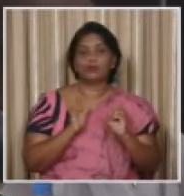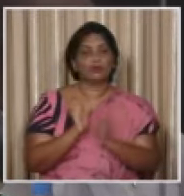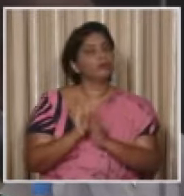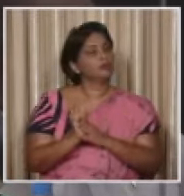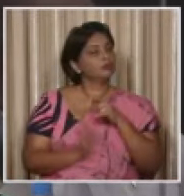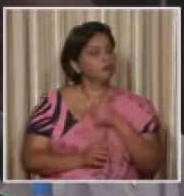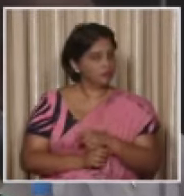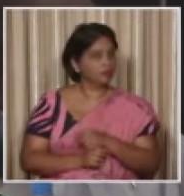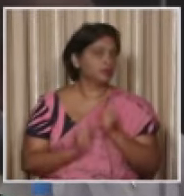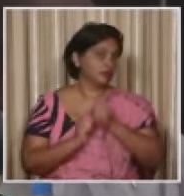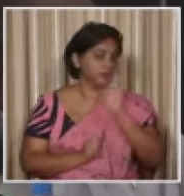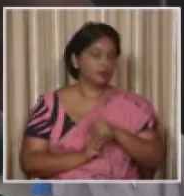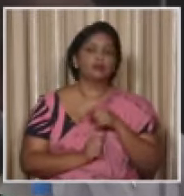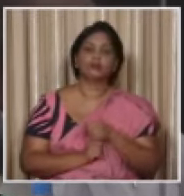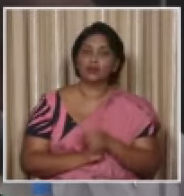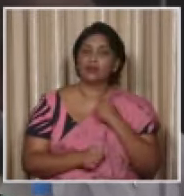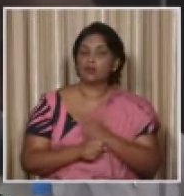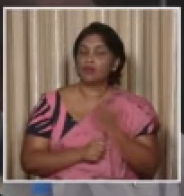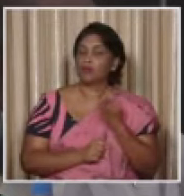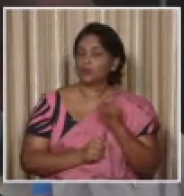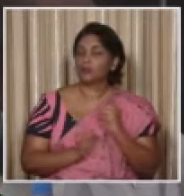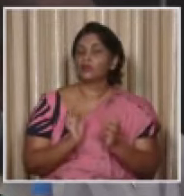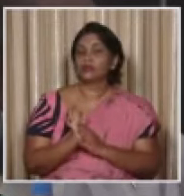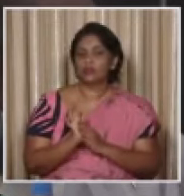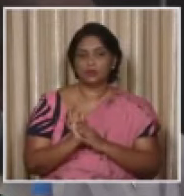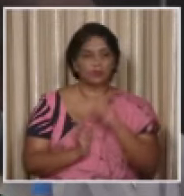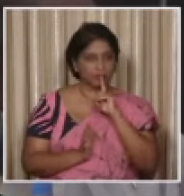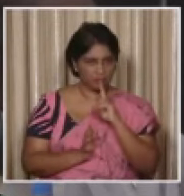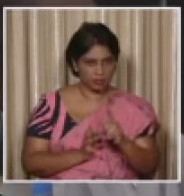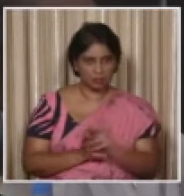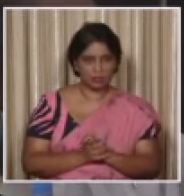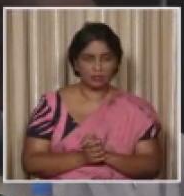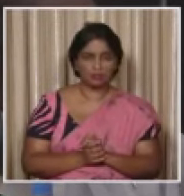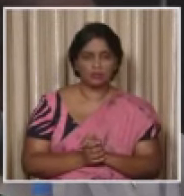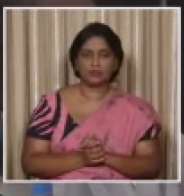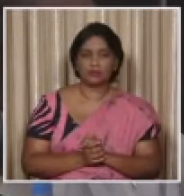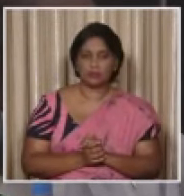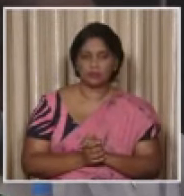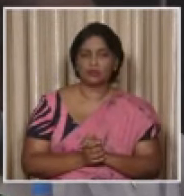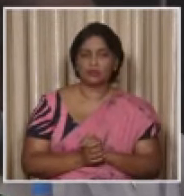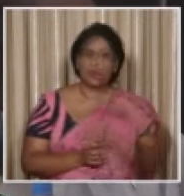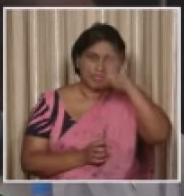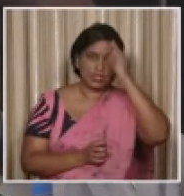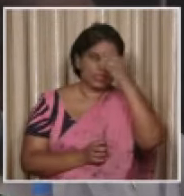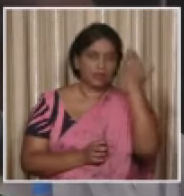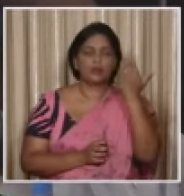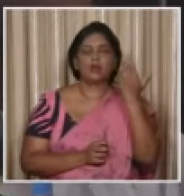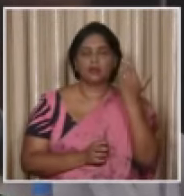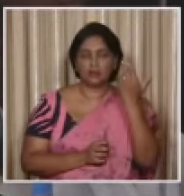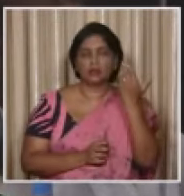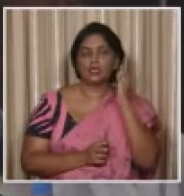විසින් කළ යුතු බවද රජයේ මුදල් කාර්ක සභාව නිර්දේශ කරයි. ඒක අපි සිංහල දෙමළ ඉංග්‍රීසි භාෂාවෙන්